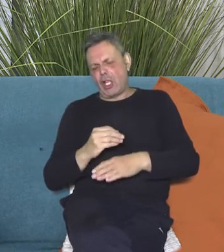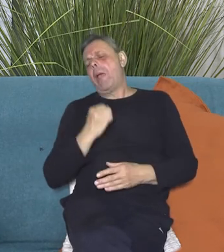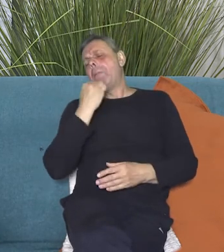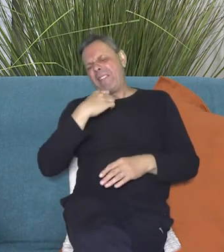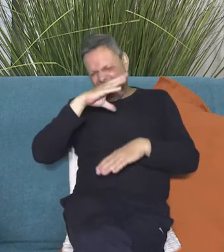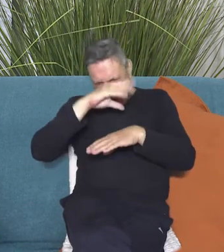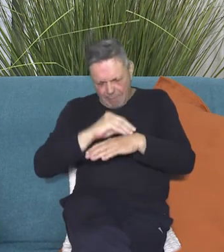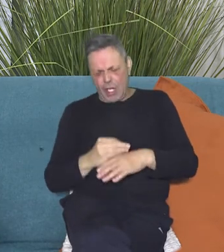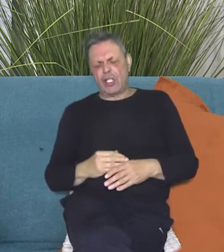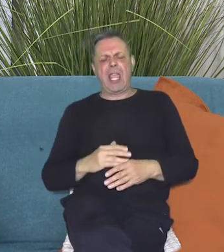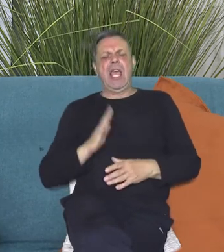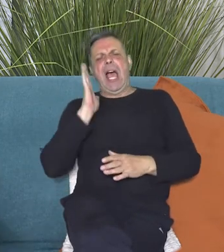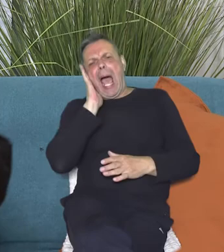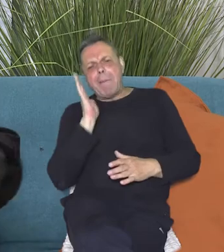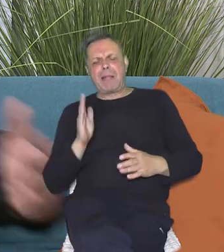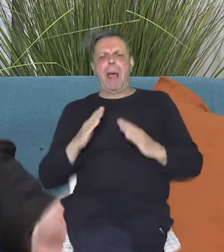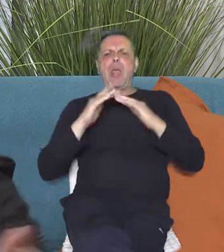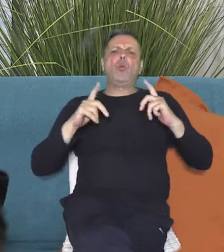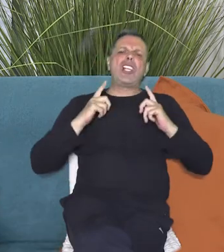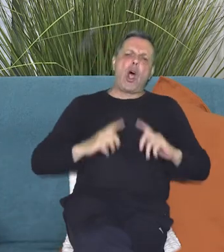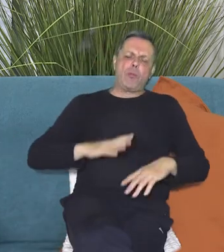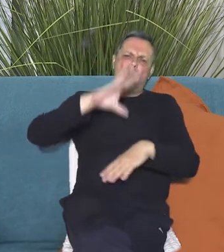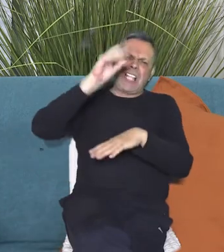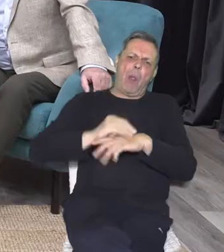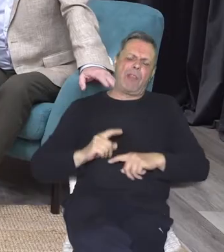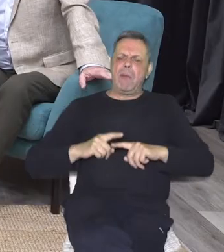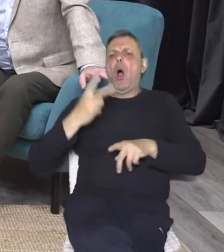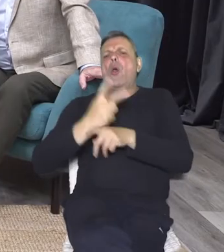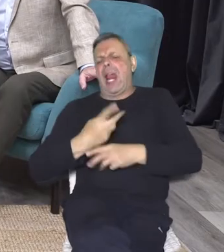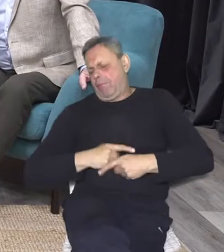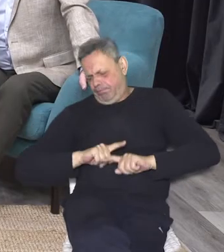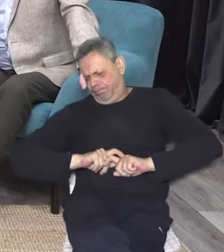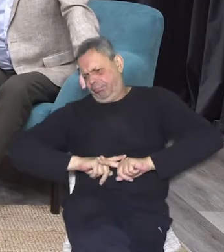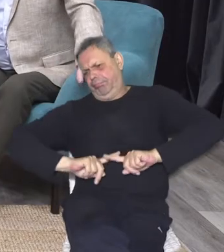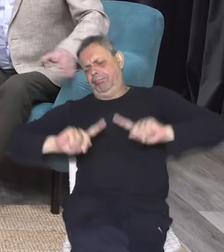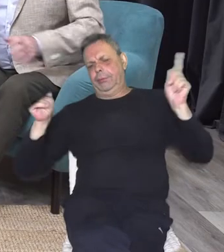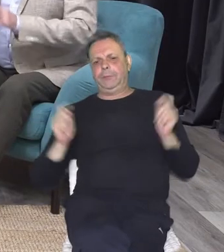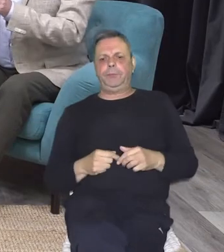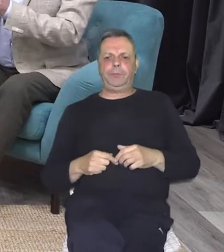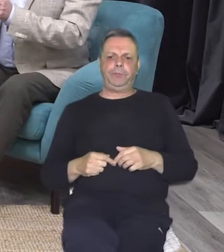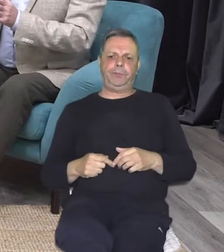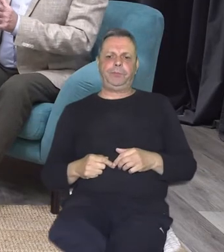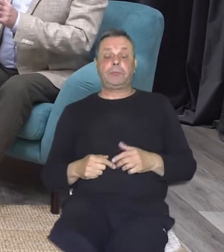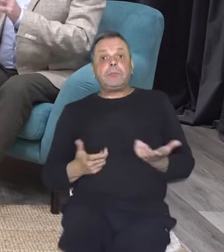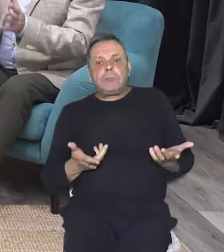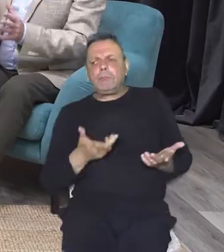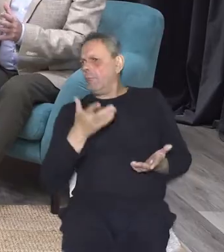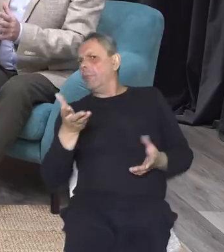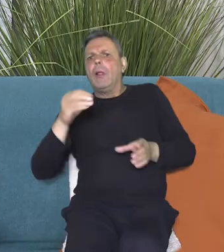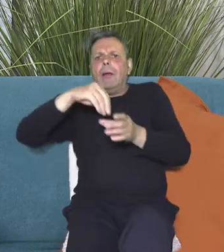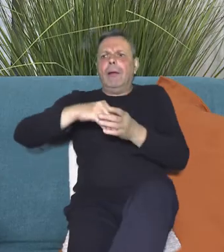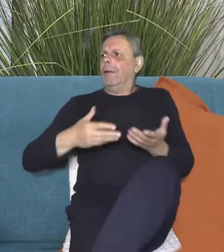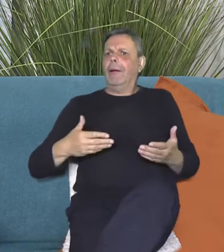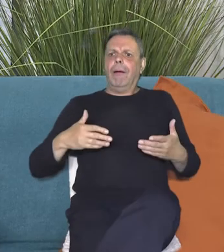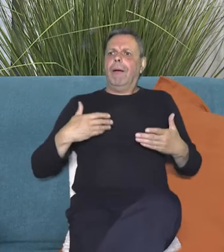smještaju. Privatni smještaj, apartmani, kuće za odmor, stanovi, hoteli, za svako ponešto. Znam po svom društvu, recimo mlađem